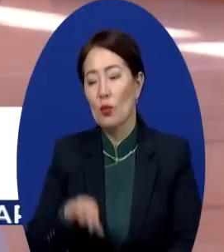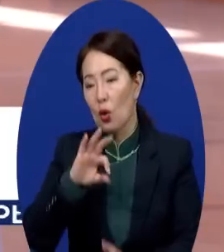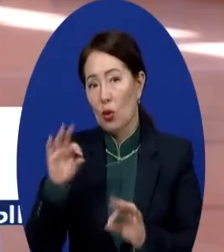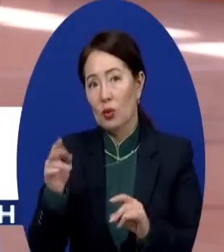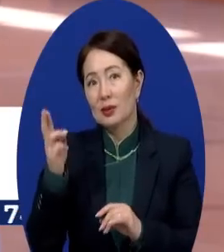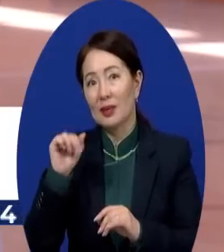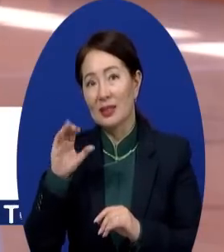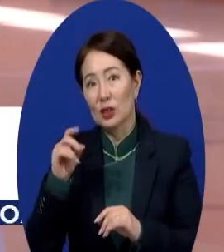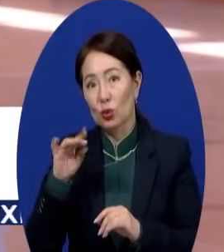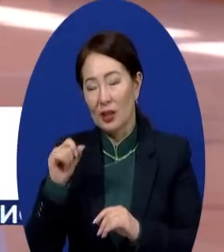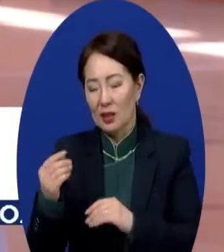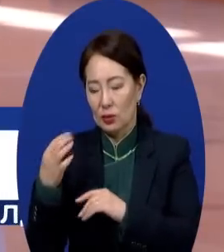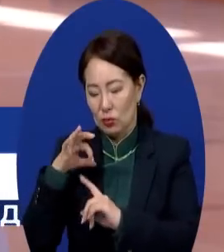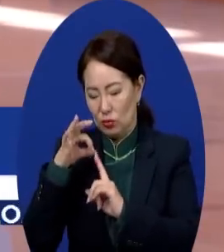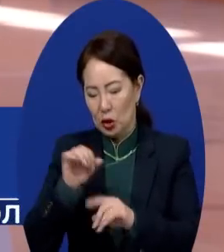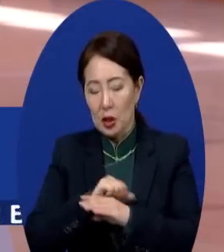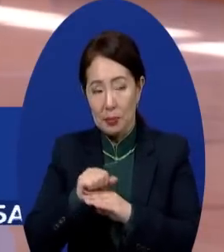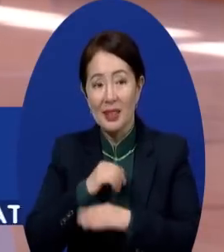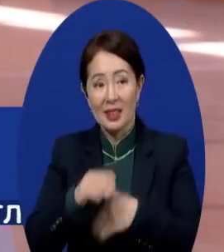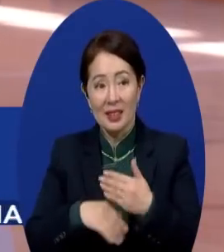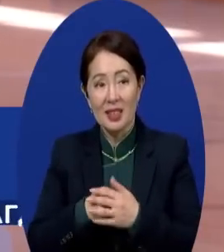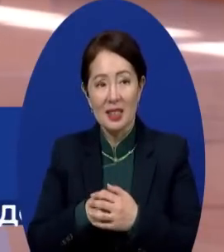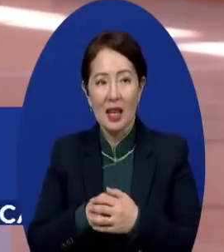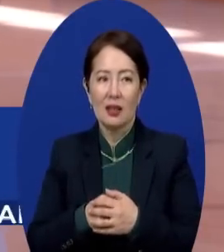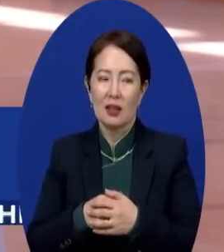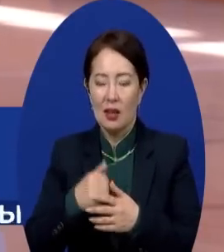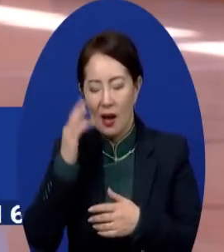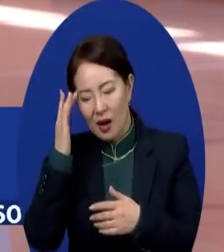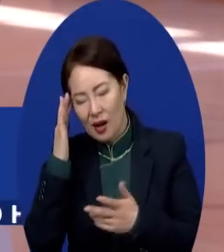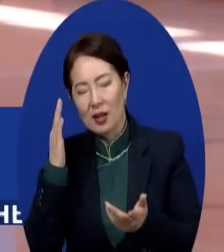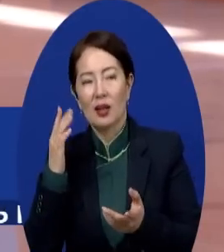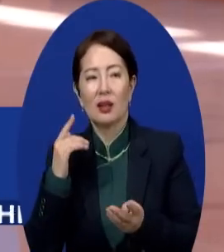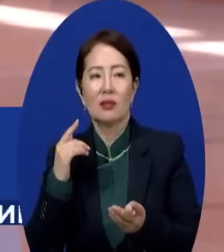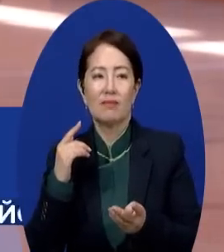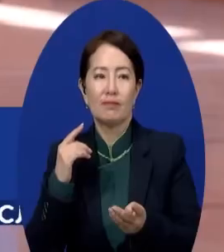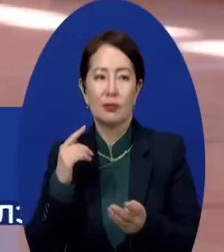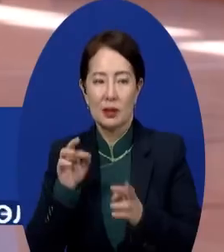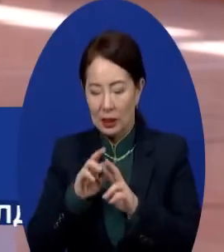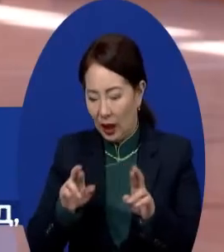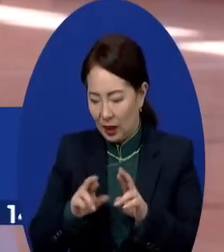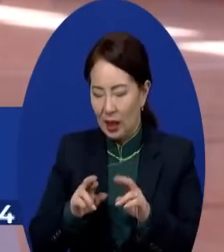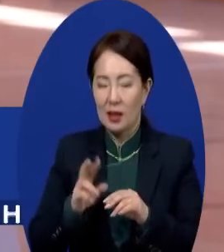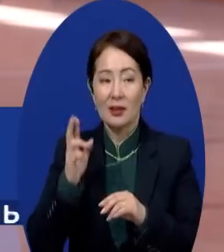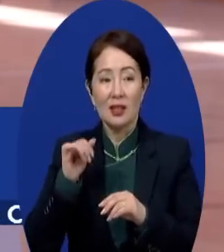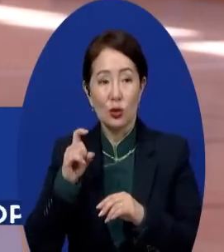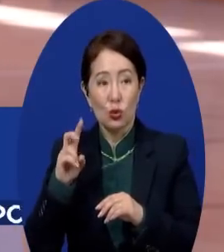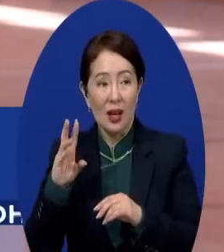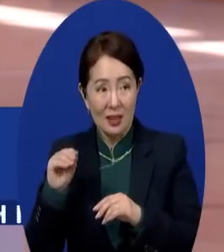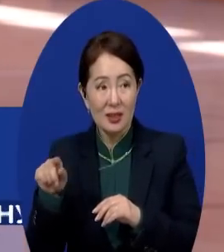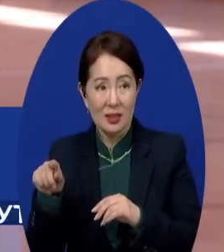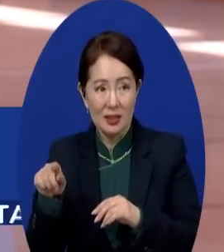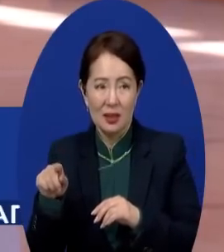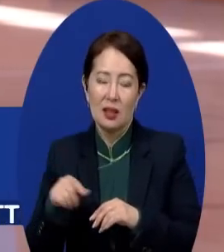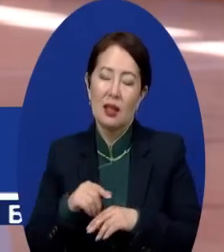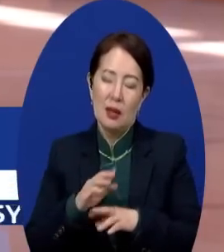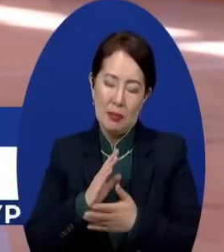дараа шиг шоугийн бүрэлдэхүүн тоглохгүй бэлтгэлээ хийсэн. Мэдээч арга барил ялгаатай дасгалжуулагч